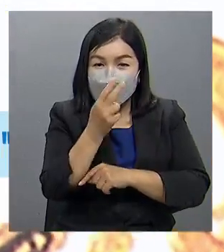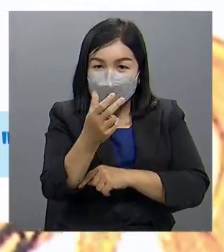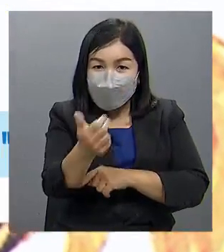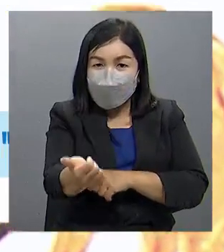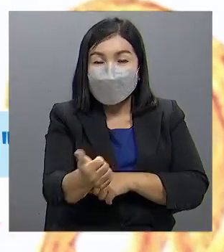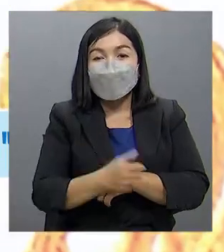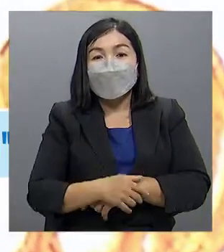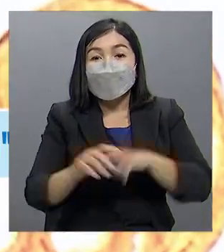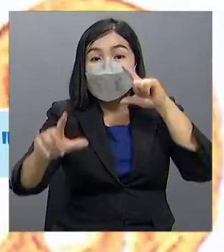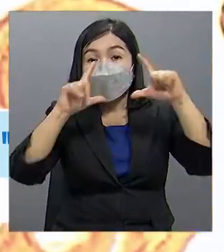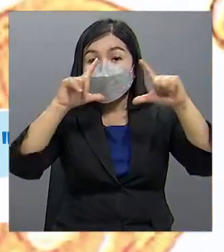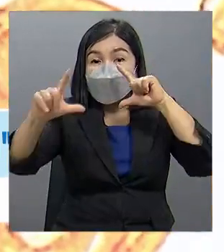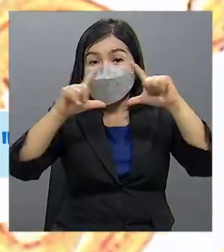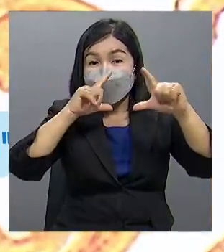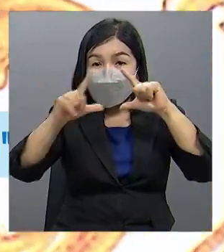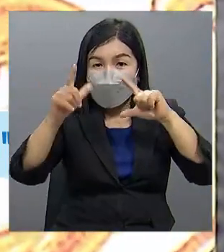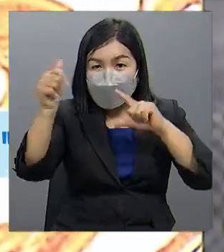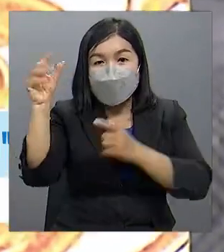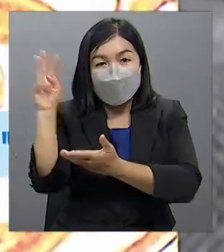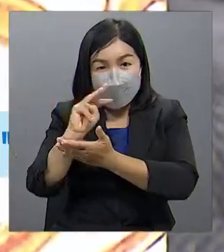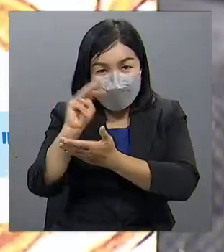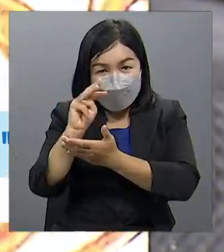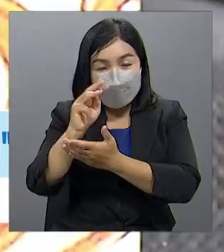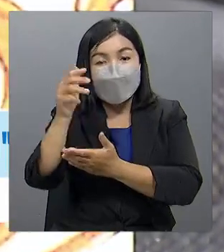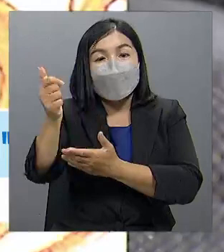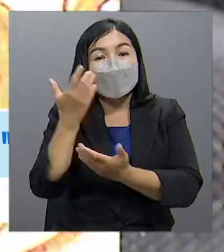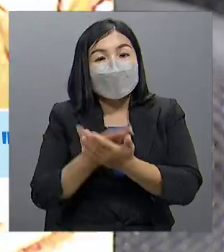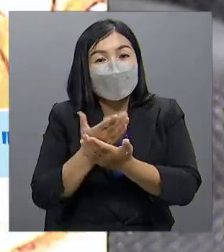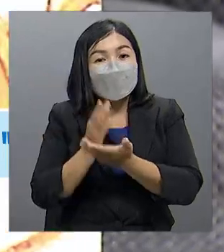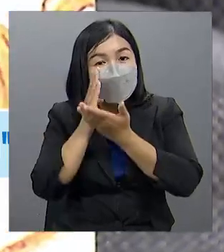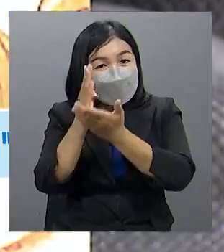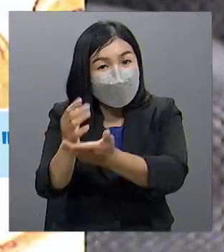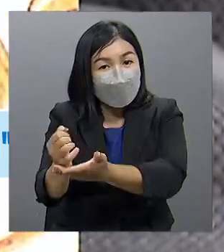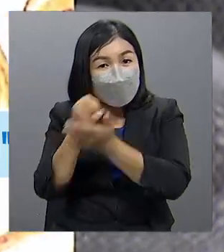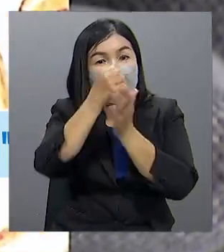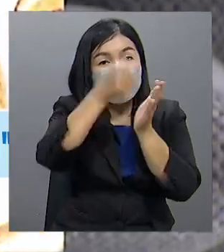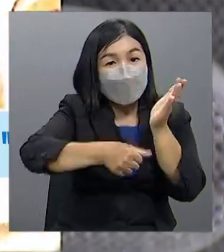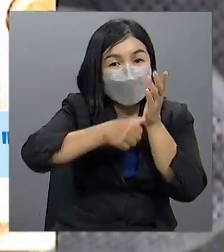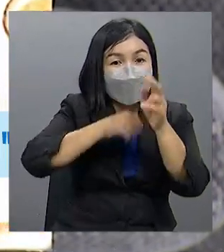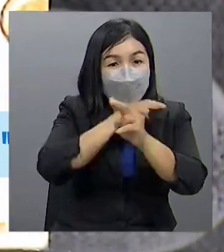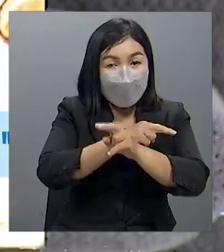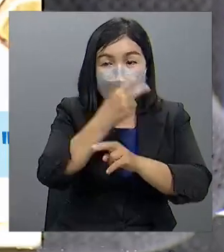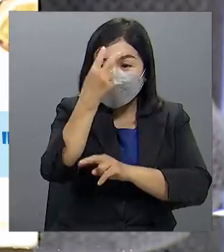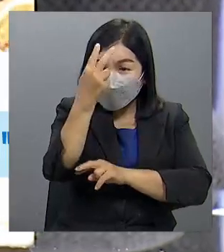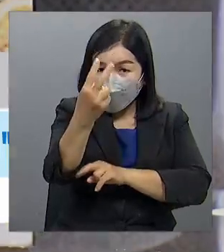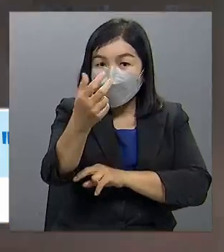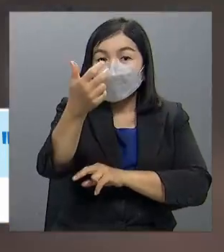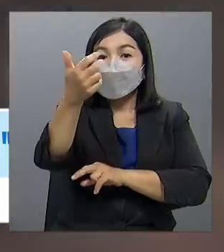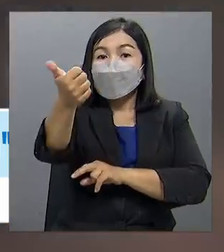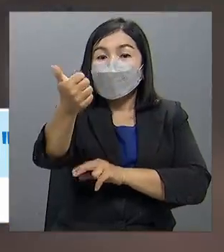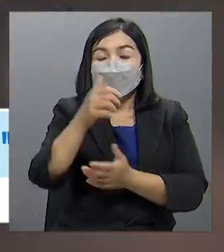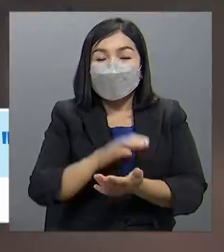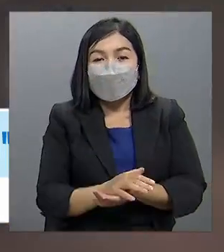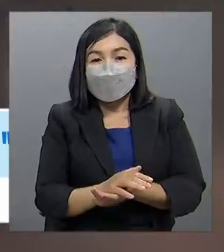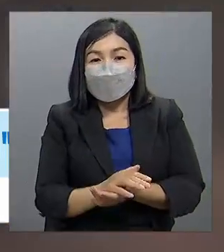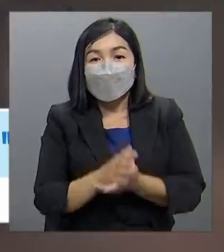ระ Foundation ค่ะทุกยอดบริจาคสามารถลดหย่อนภาษีได้ถึง2เท่านะคะ โดยระบบจะส่งยอดบริจาคตรงถึงกรมสั